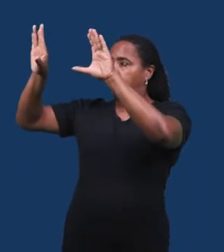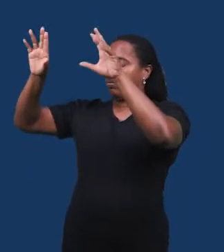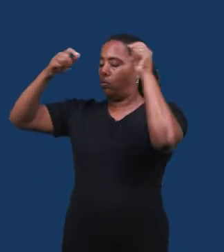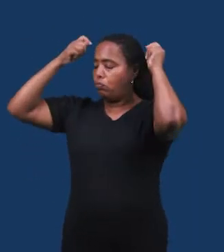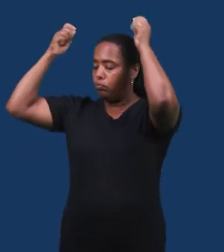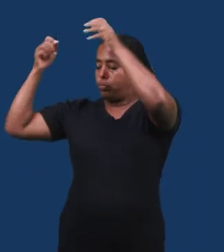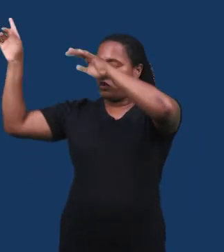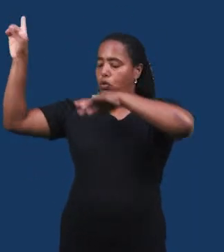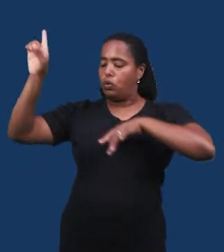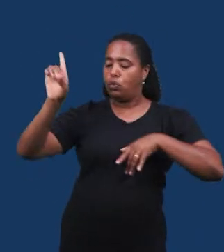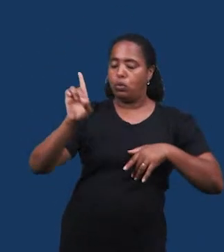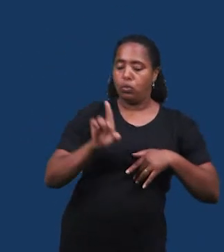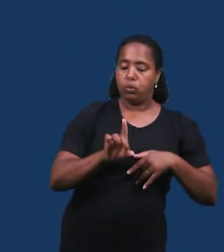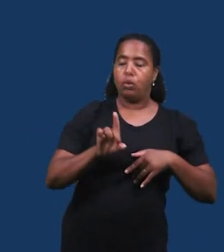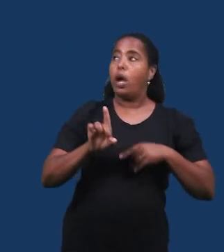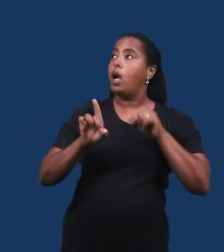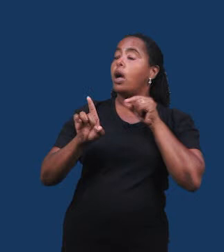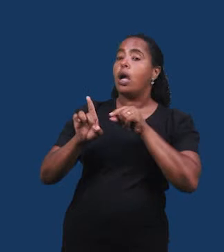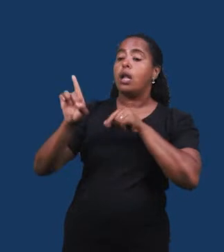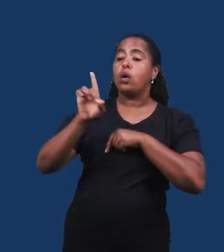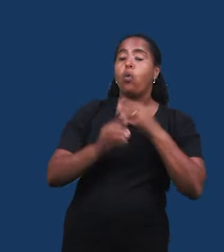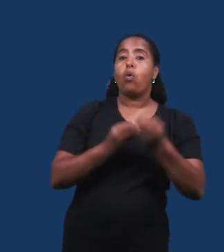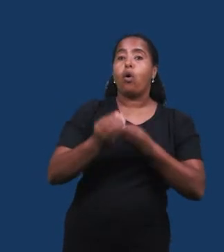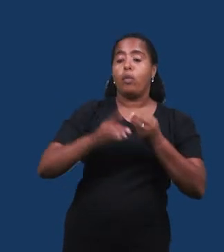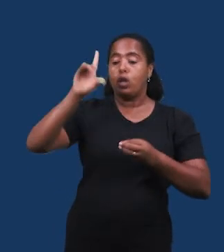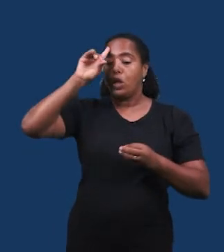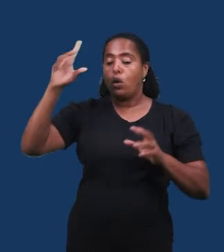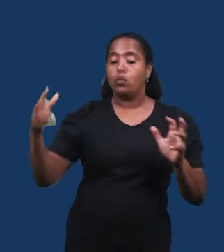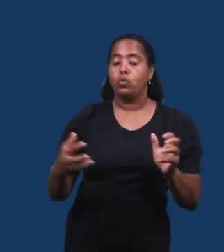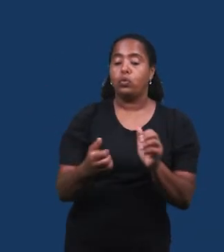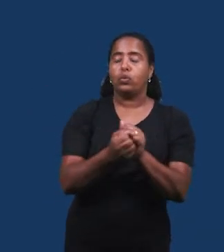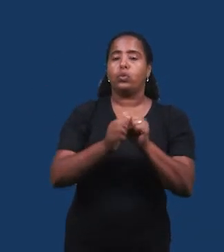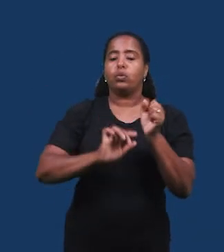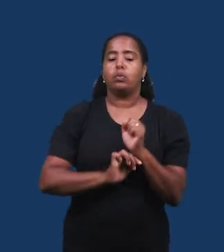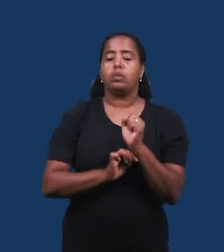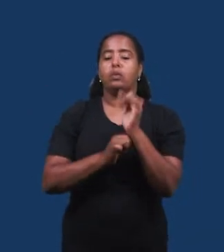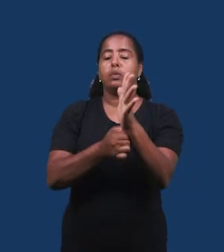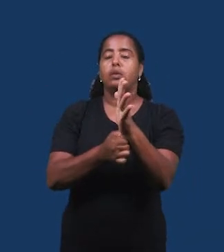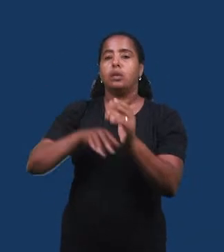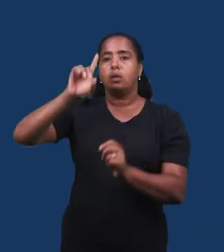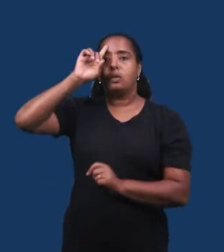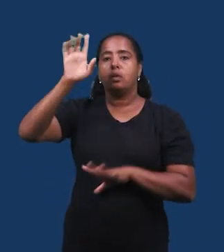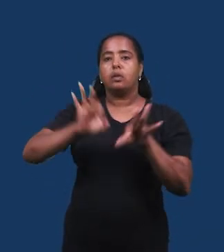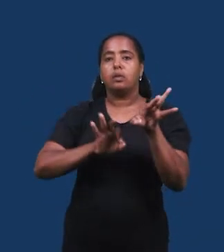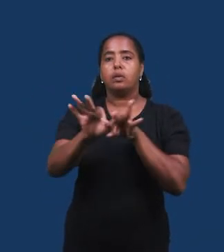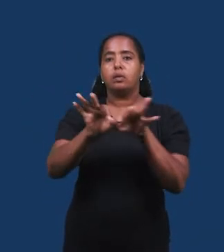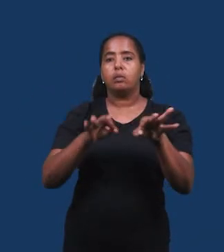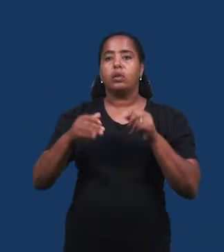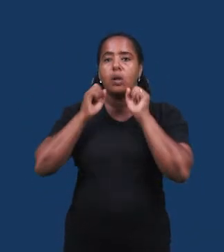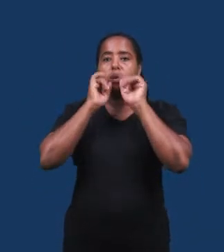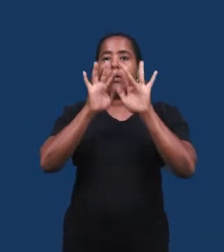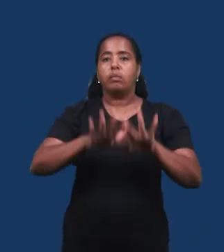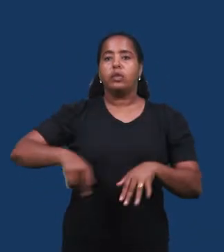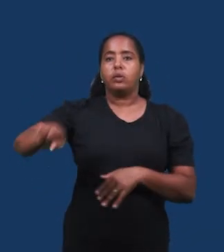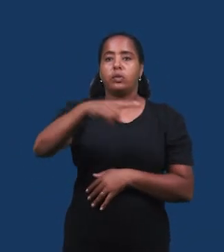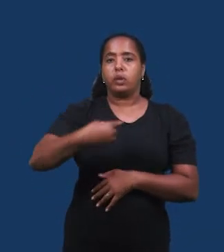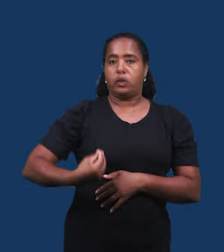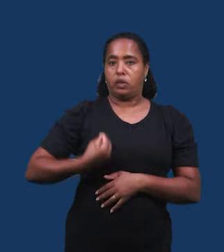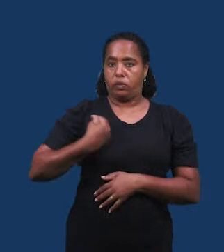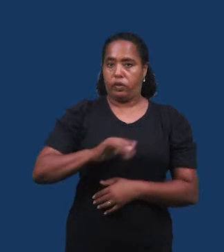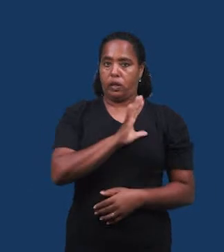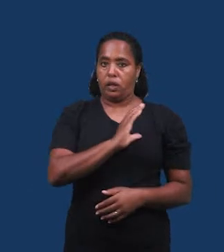Et quand il est venu, il est habité parmi nous comme l'Emmanuel et le